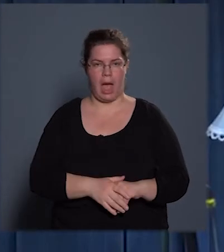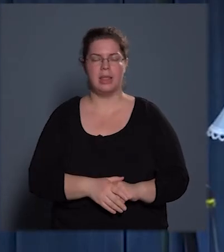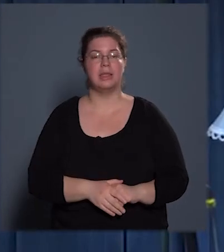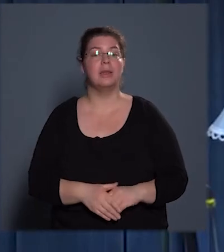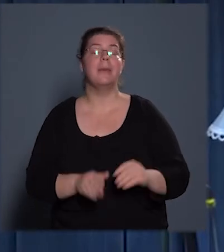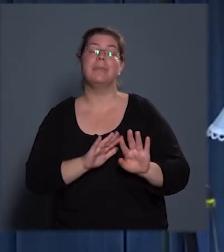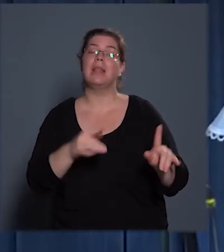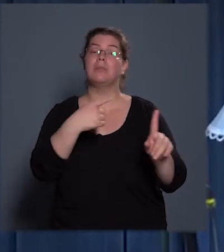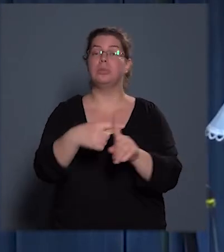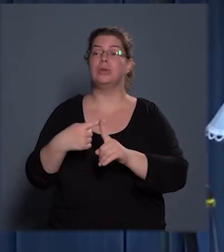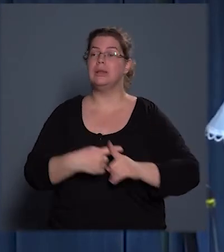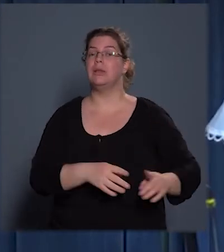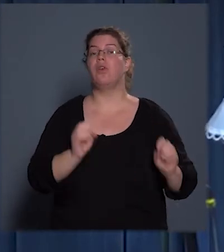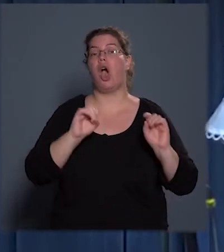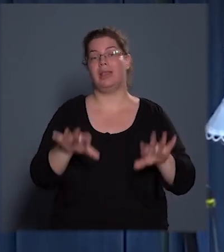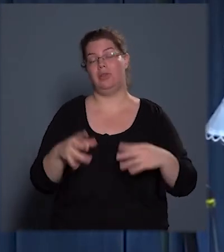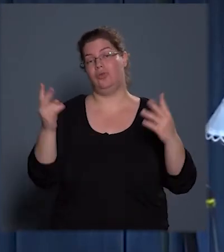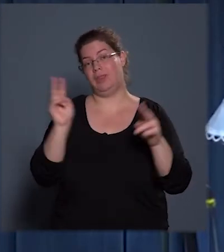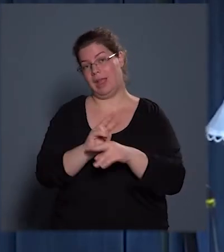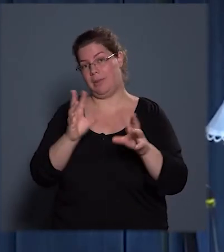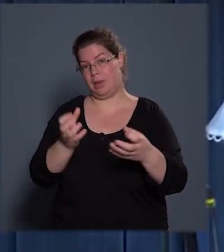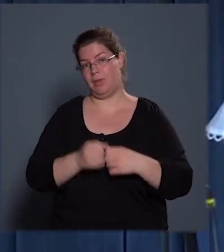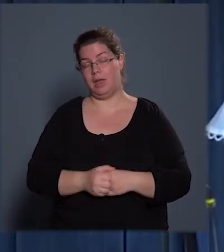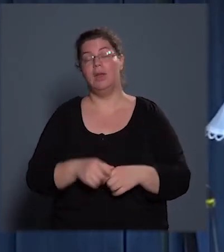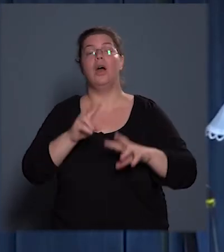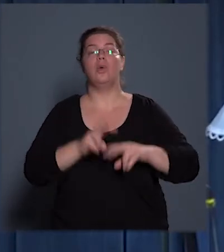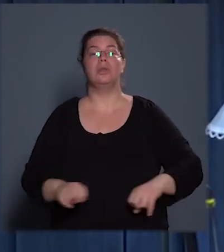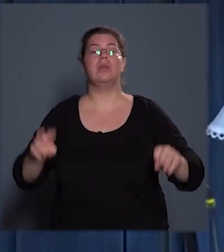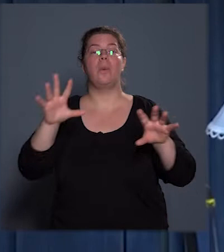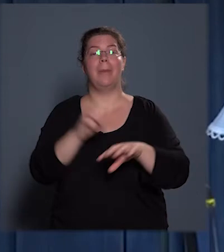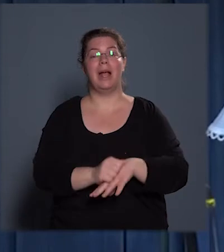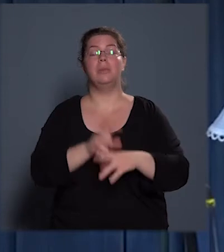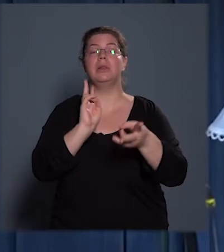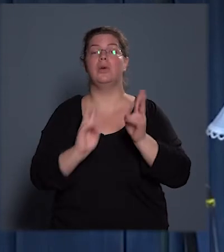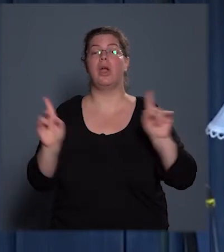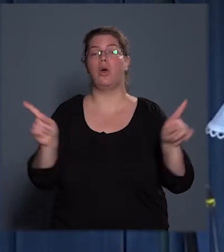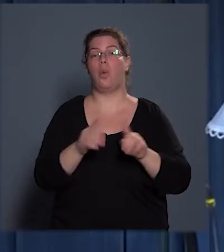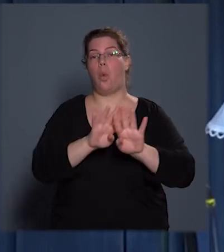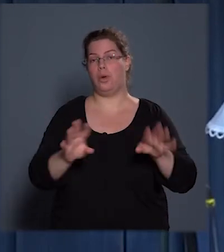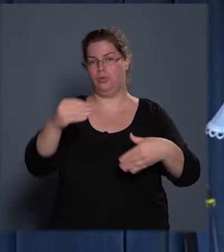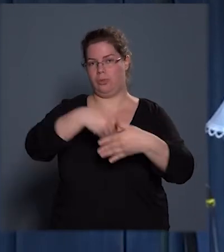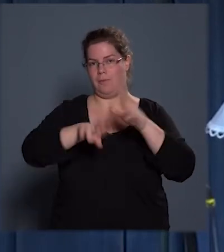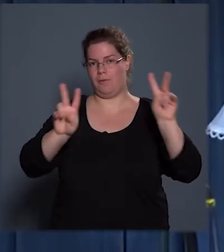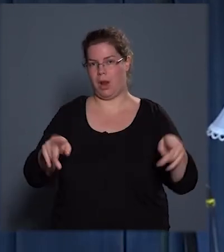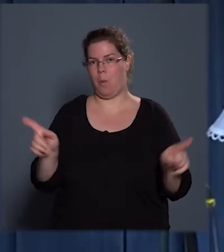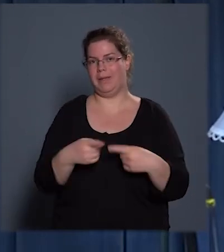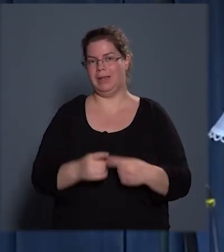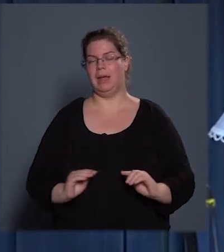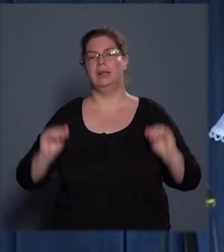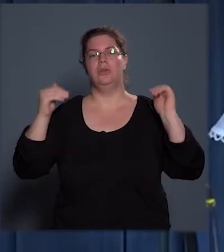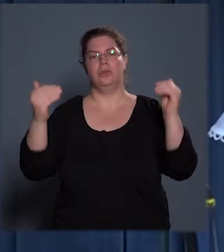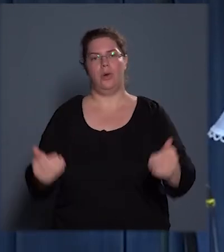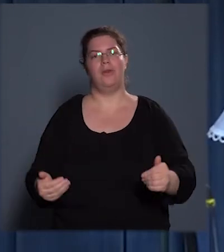Mindezen pozitív hatást figyelembe véve a kutatók megállapították, hogy a kórusban való éneklés növeli